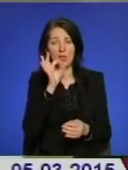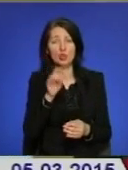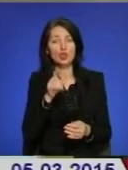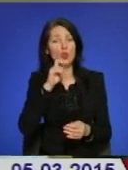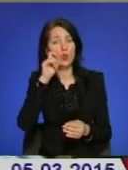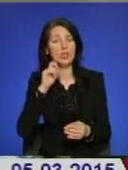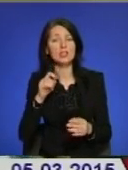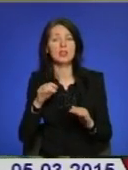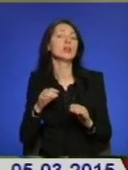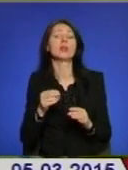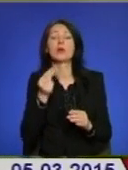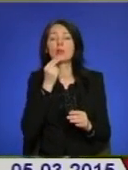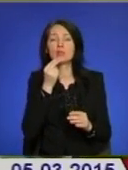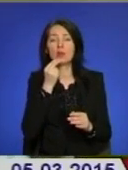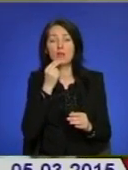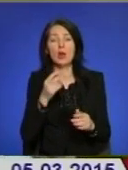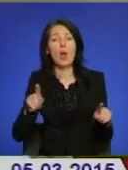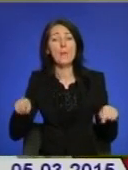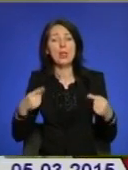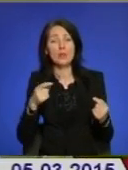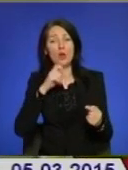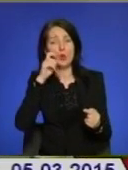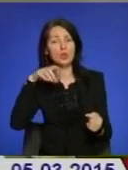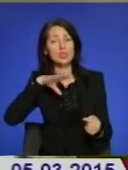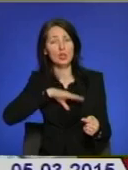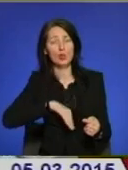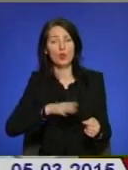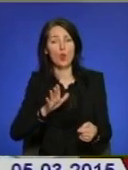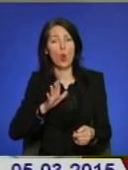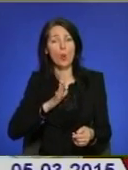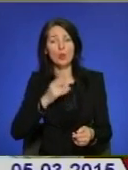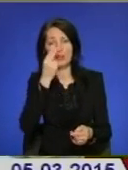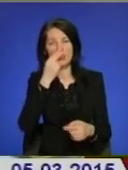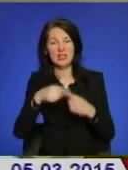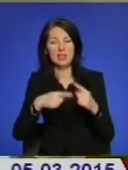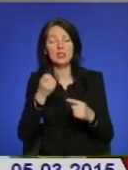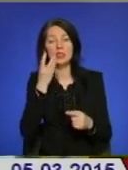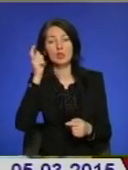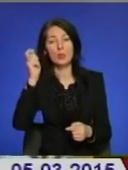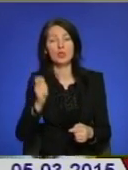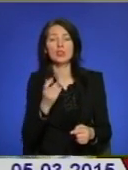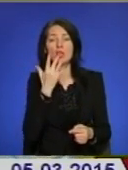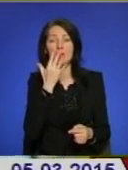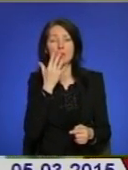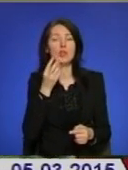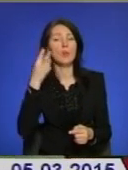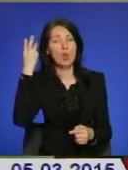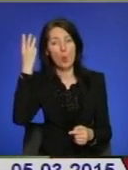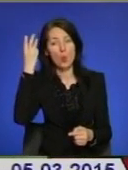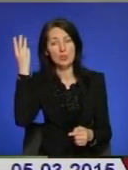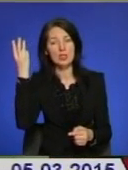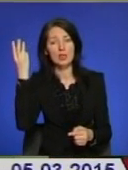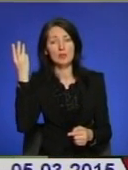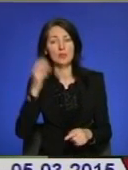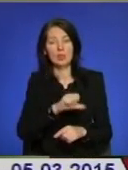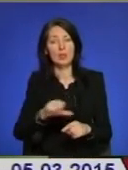українська страва піднімає український дух. І навіть була традиція, коли приїжджали іноземні посли, старались